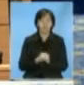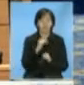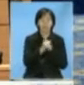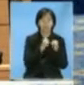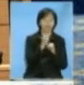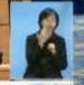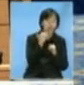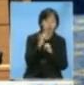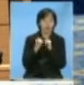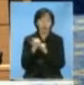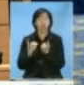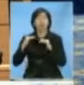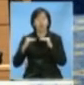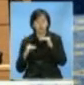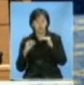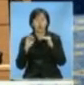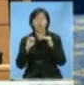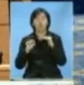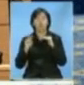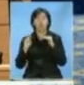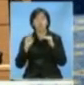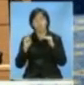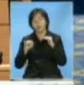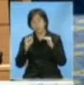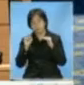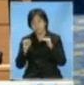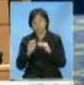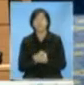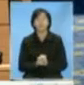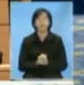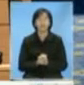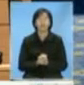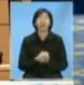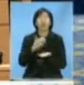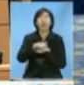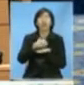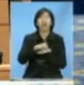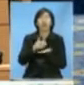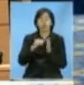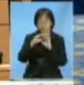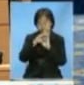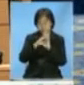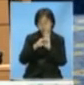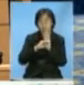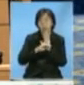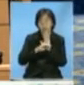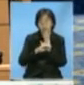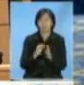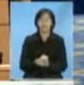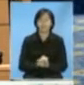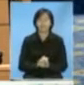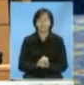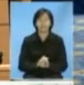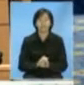ปี56นะครับถึงร้อยละ2เท่านั้นนี่คือเรื่องความจริงความเป็นจริงนะครับท่านประธาน